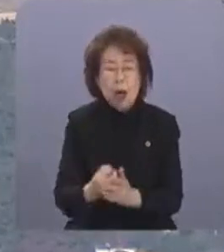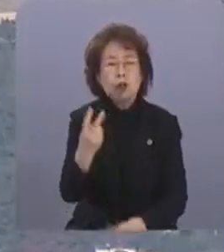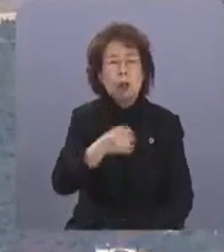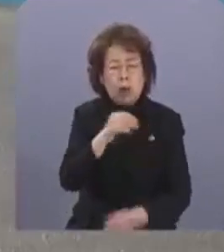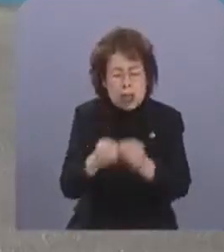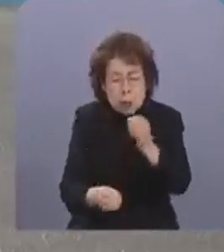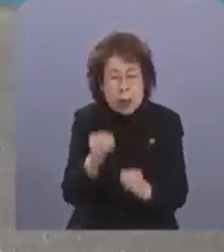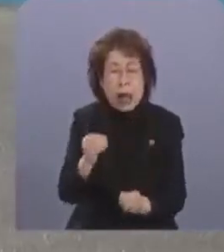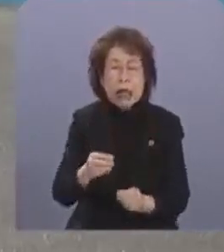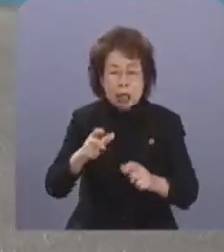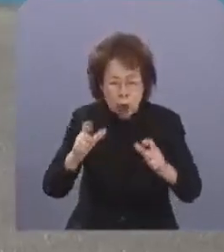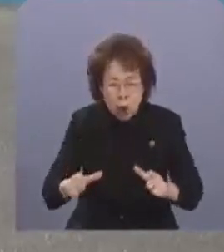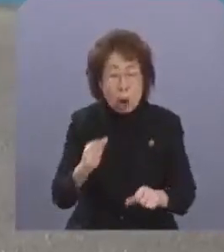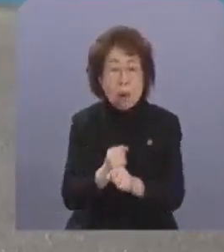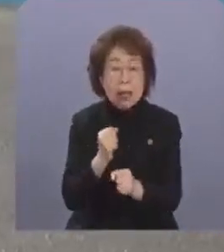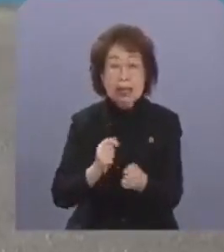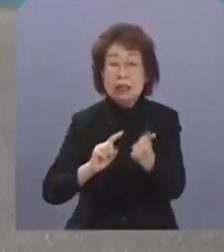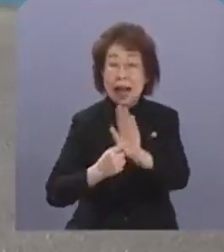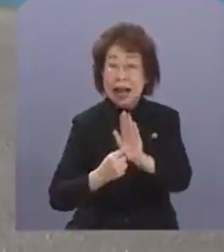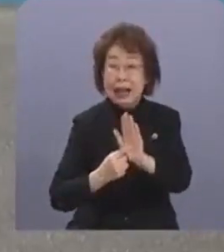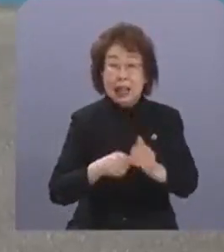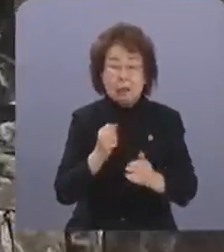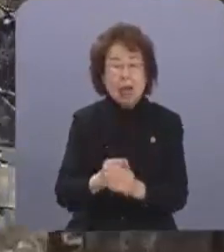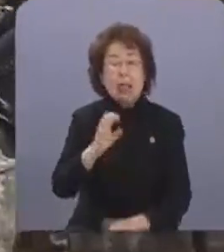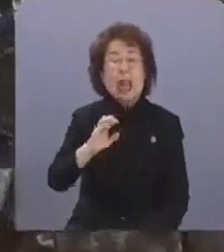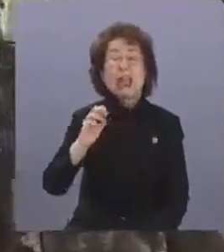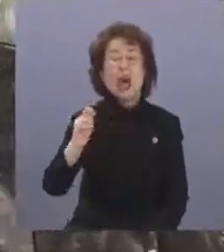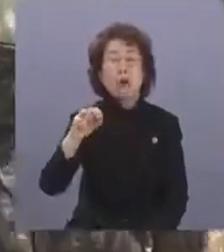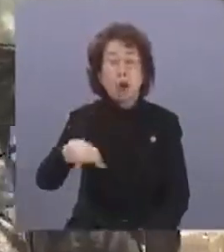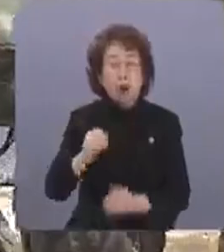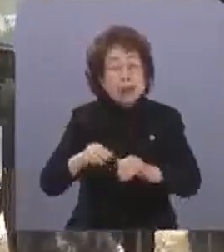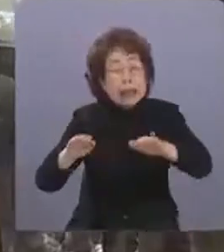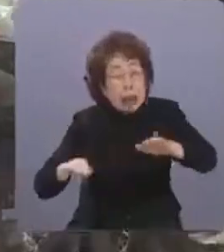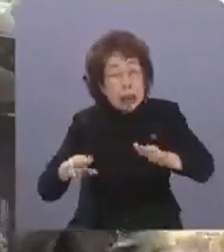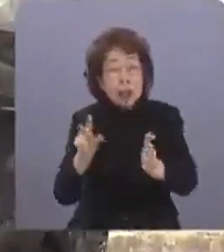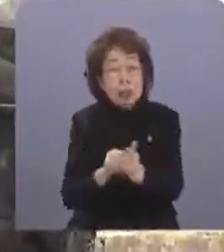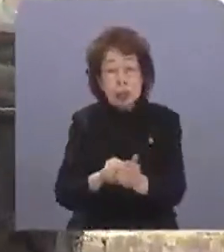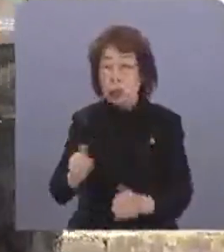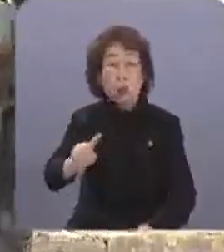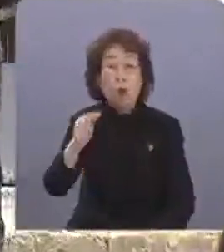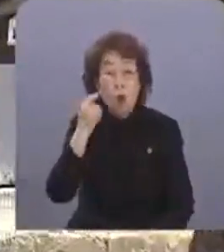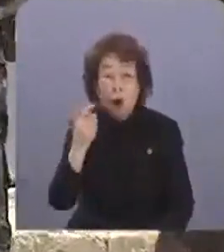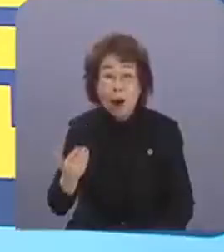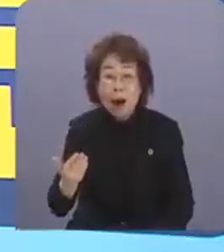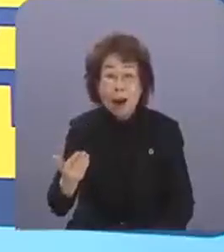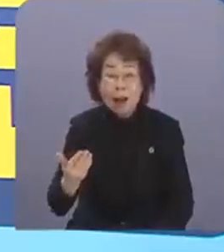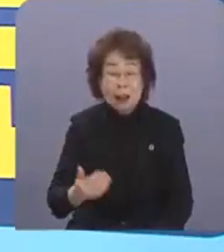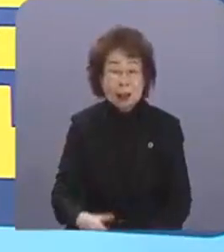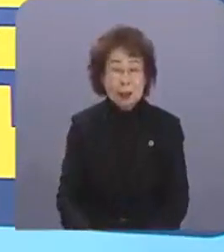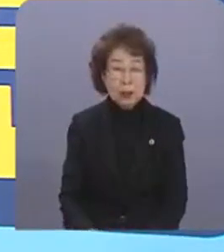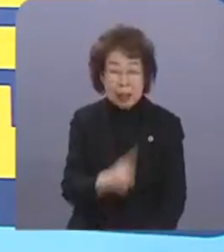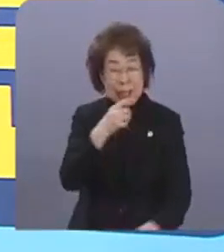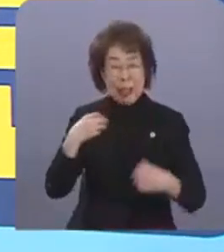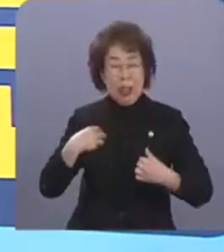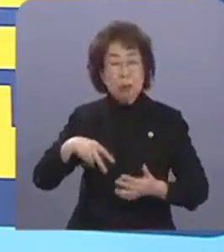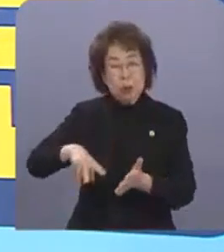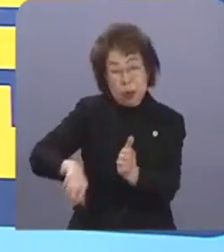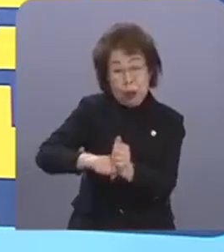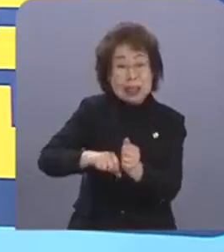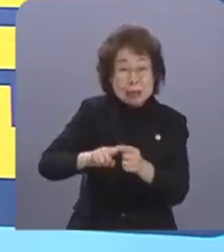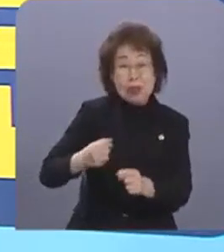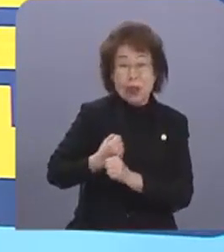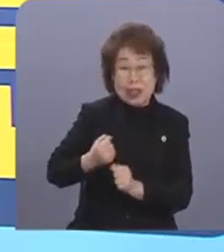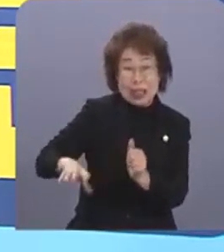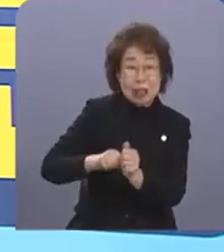첨단 산업단지 조성 공약을 걸었는데 센터 미지구와의 차별점에 대해 물었습니다. 국방부 산하의